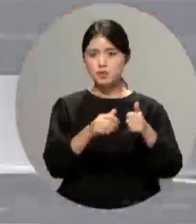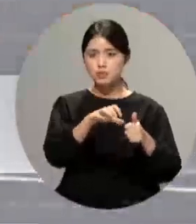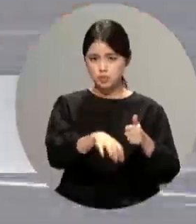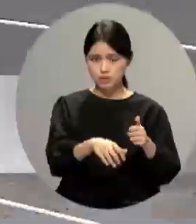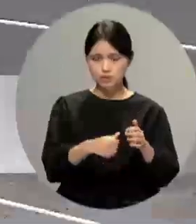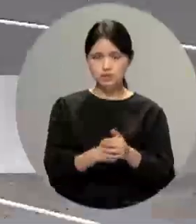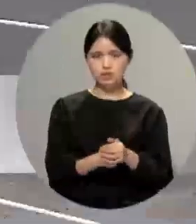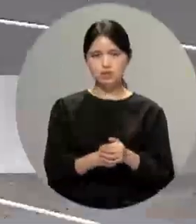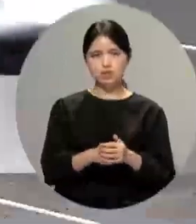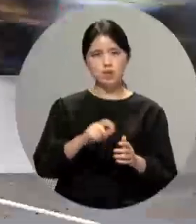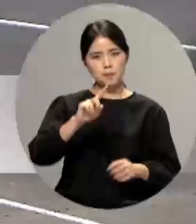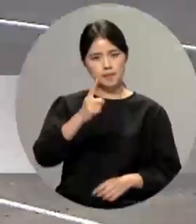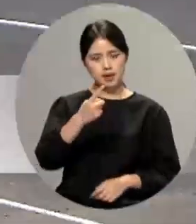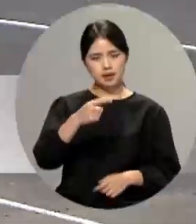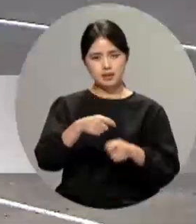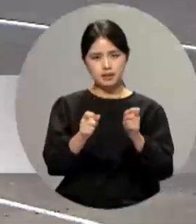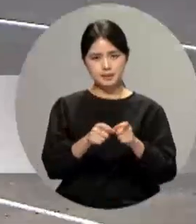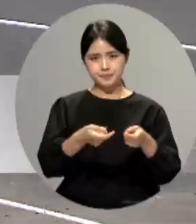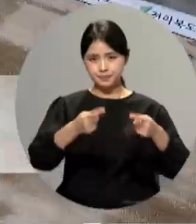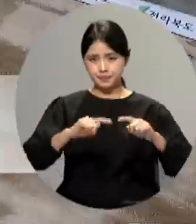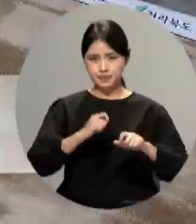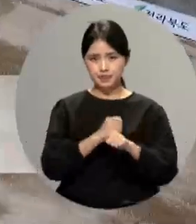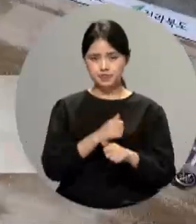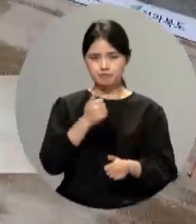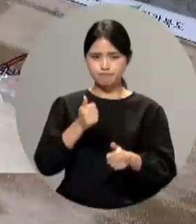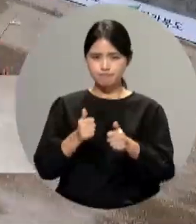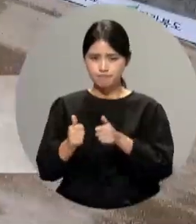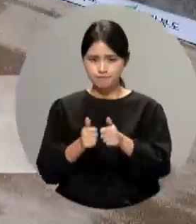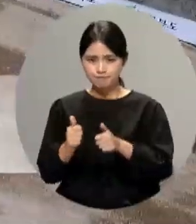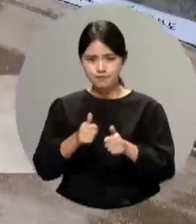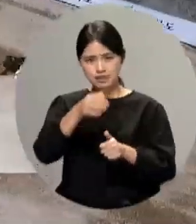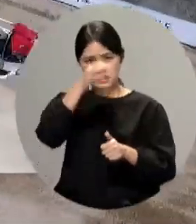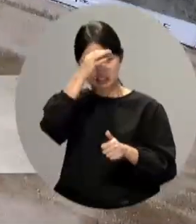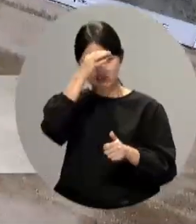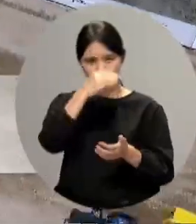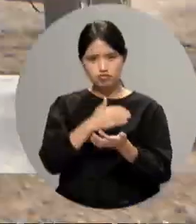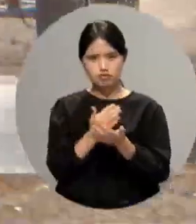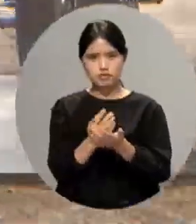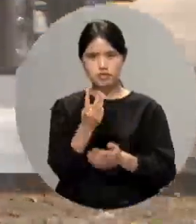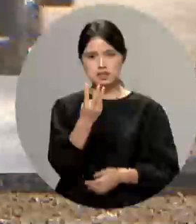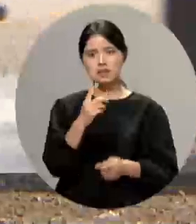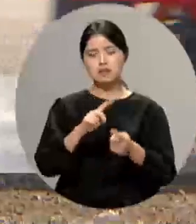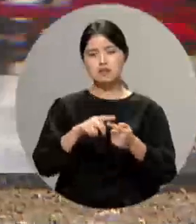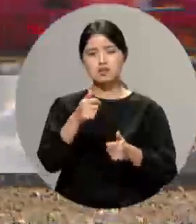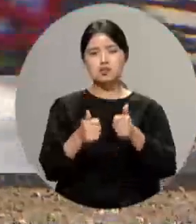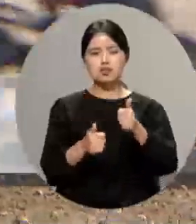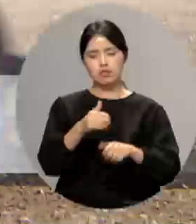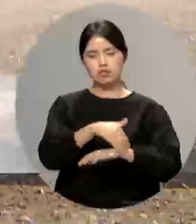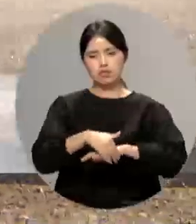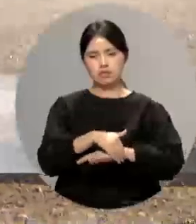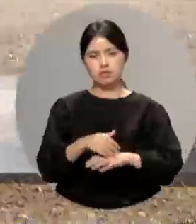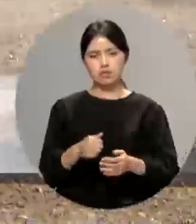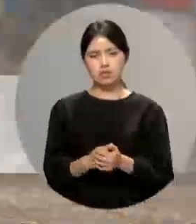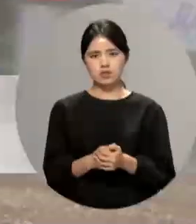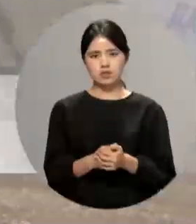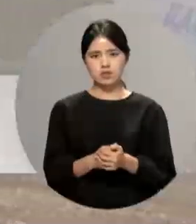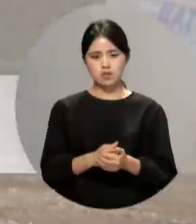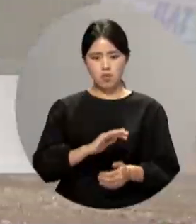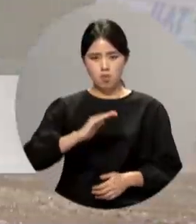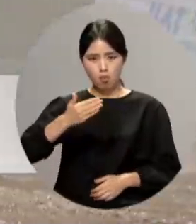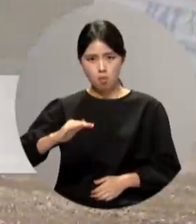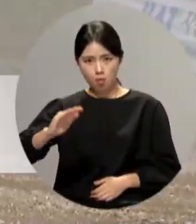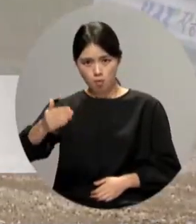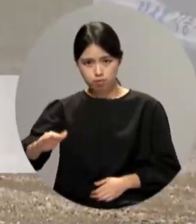경주장에서 100여개 팀이 참가해 레이싱과 기술력 등 세계 부문에서 경쟁을 벌입니다 오프로드와